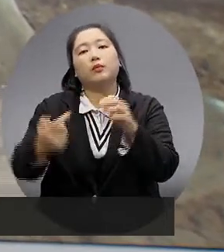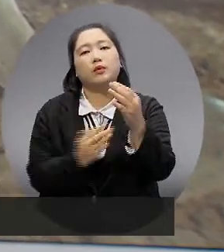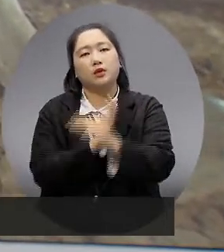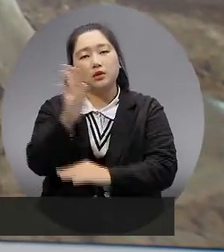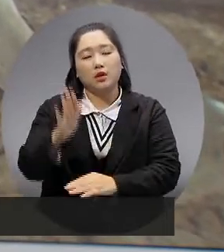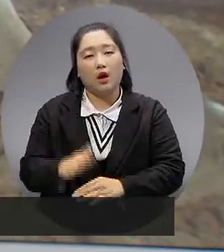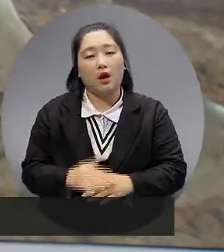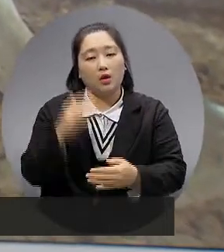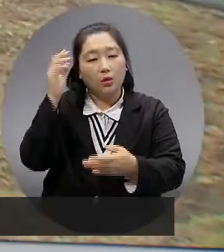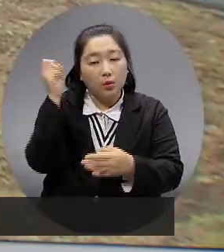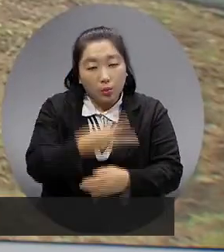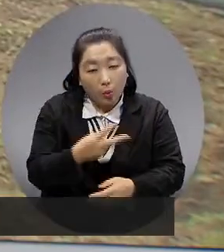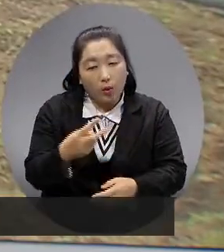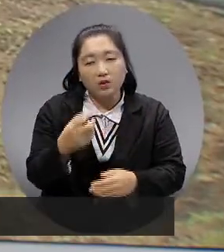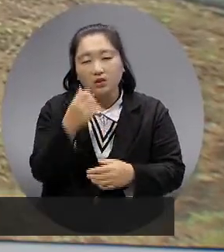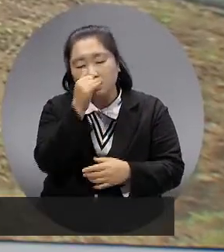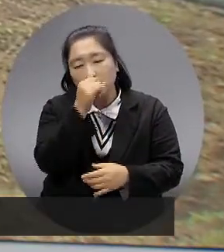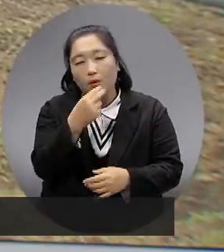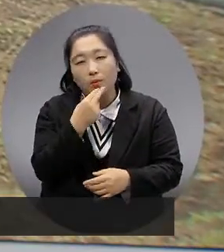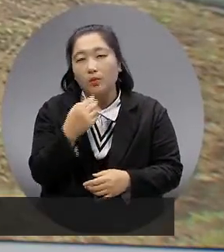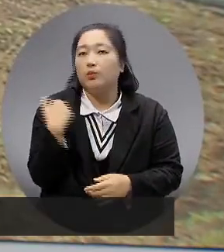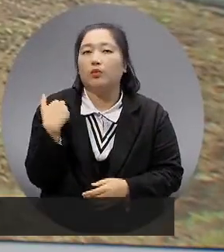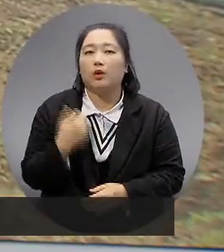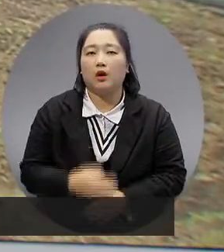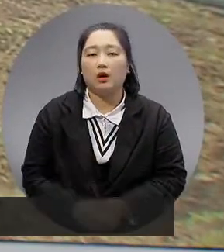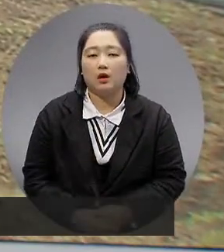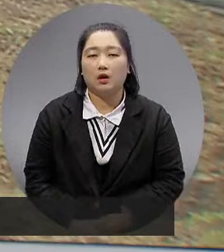이어질지는 미지수입니다. 김은초 기자입니다.